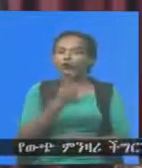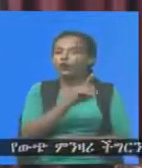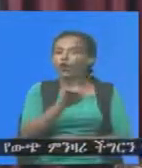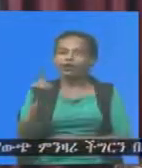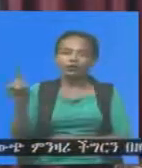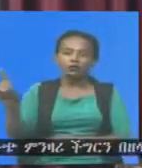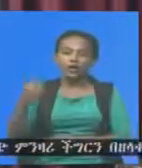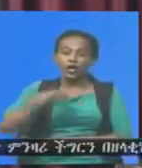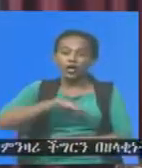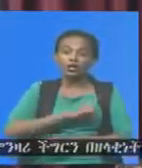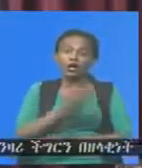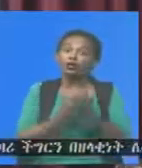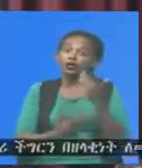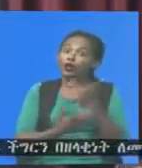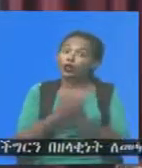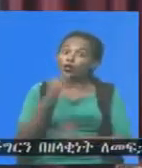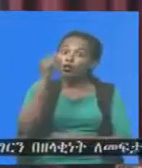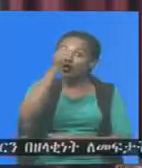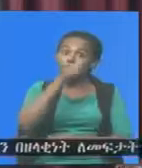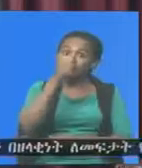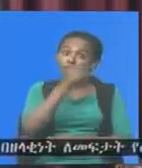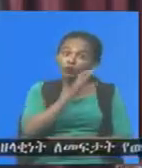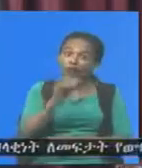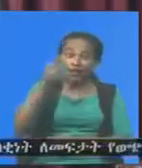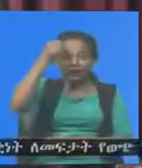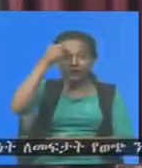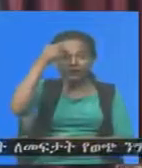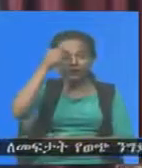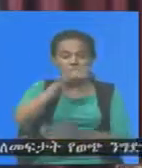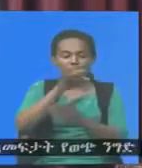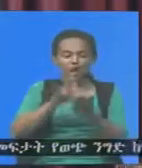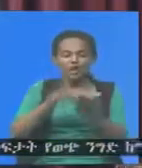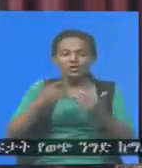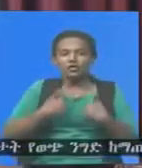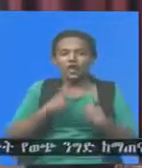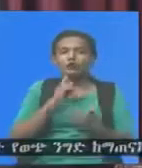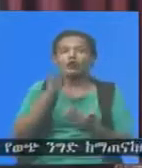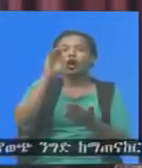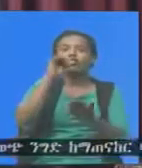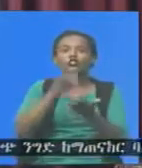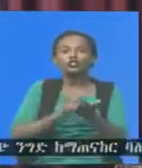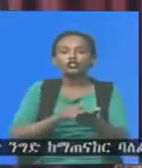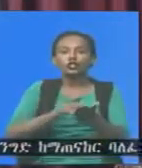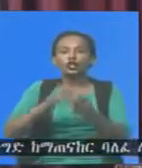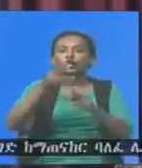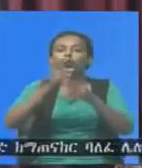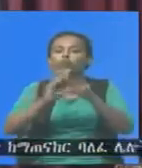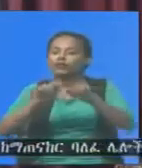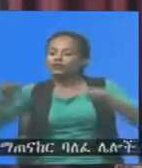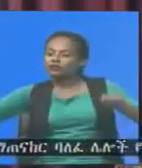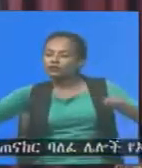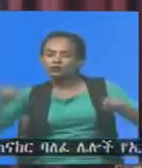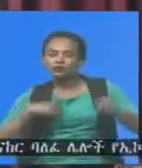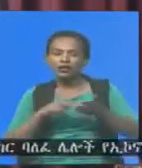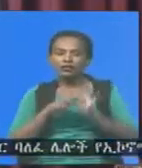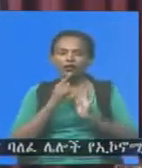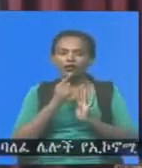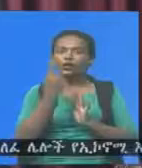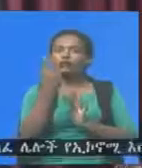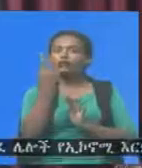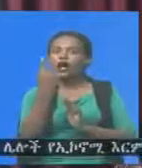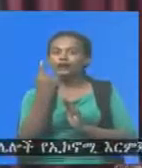አልተወያየንም እኛ የተወያየ ነው በኢትዮጵያና በኤርትራ መካከል ስላለው ድንበር ነው 1000 ኪሎ ሜትር ማለት ነው ስለ አንድ ስፖርት